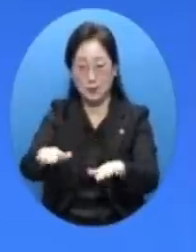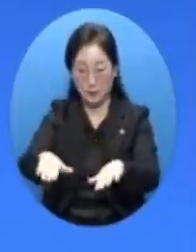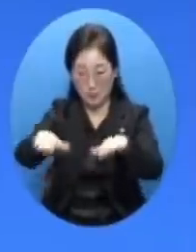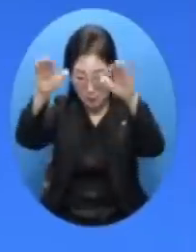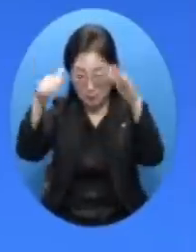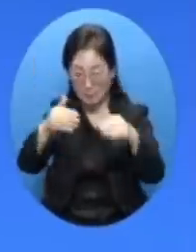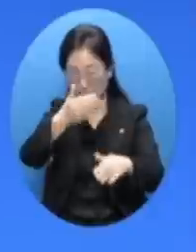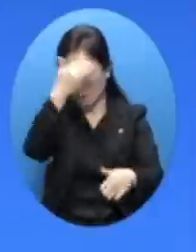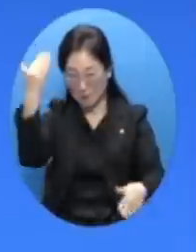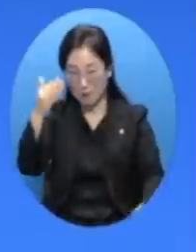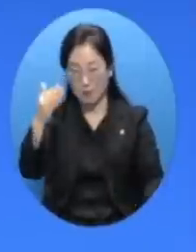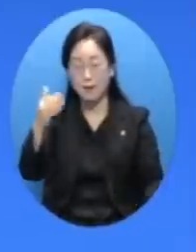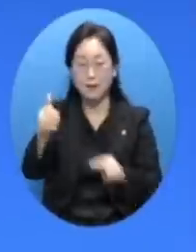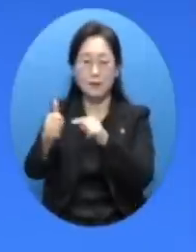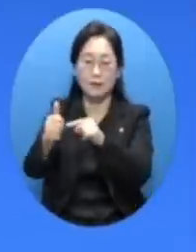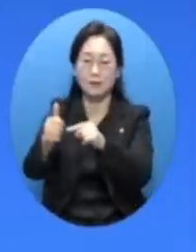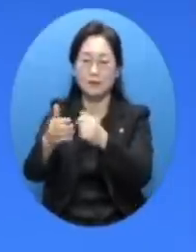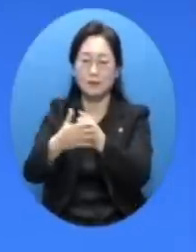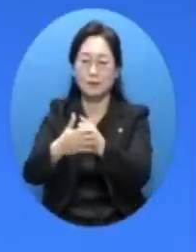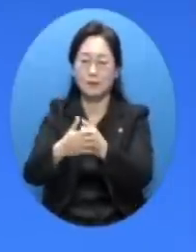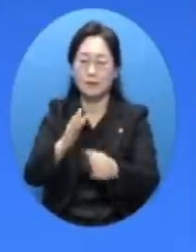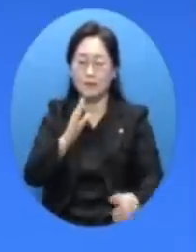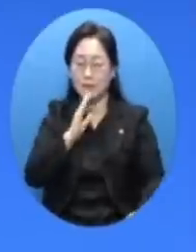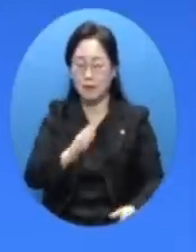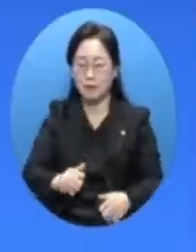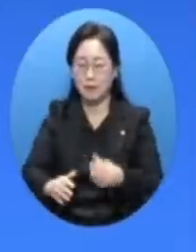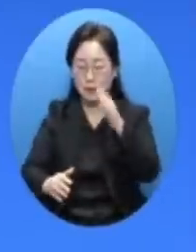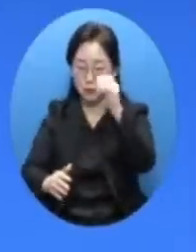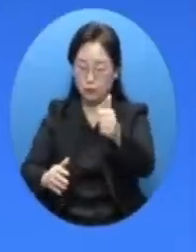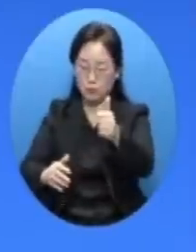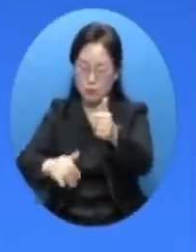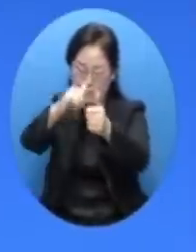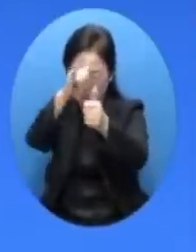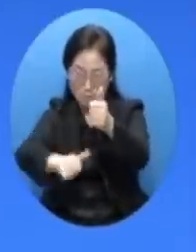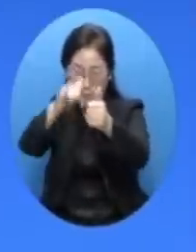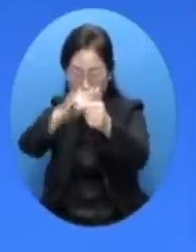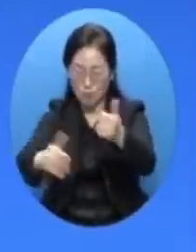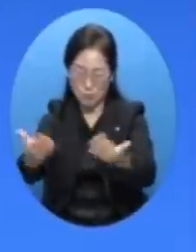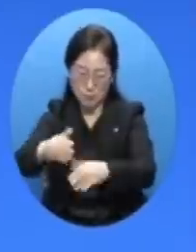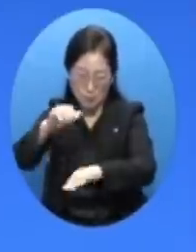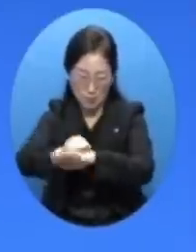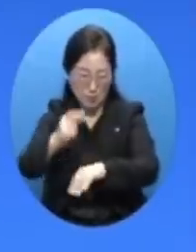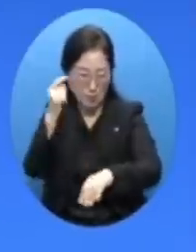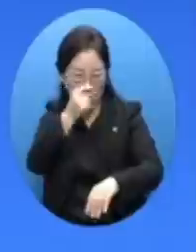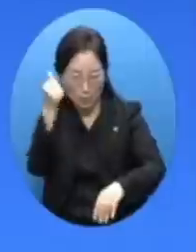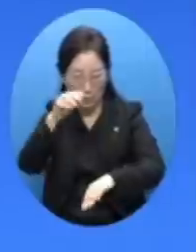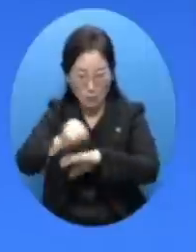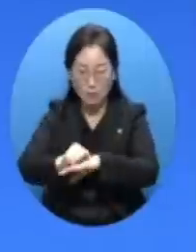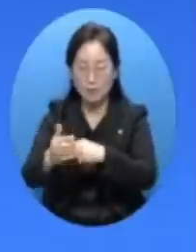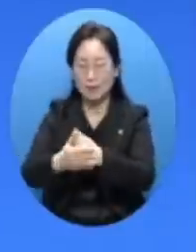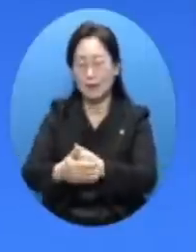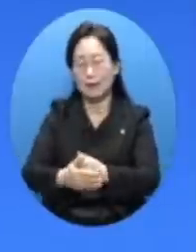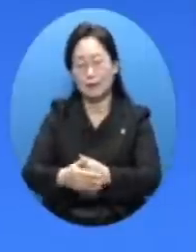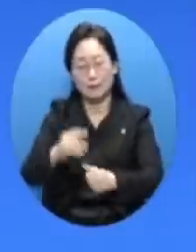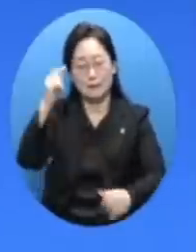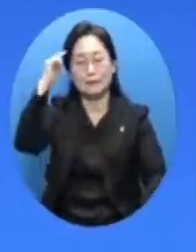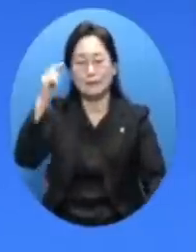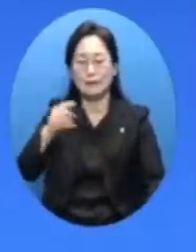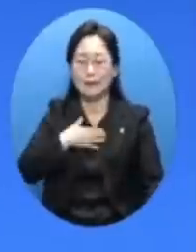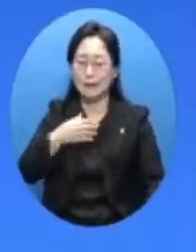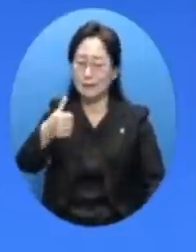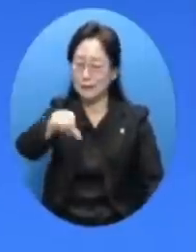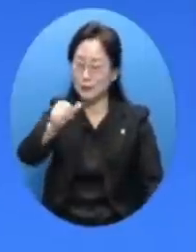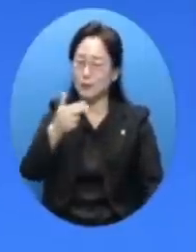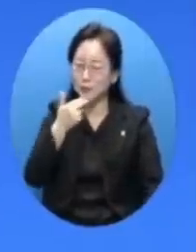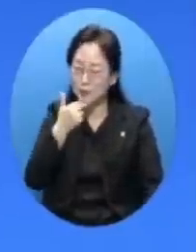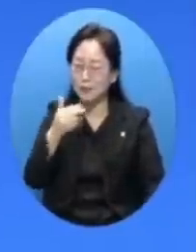되었어요. 얼마나 주인의 마음에 들게 일을 잘했는지 아브라함이 난 자식이 없으니까 이제